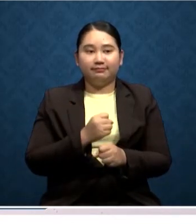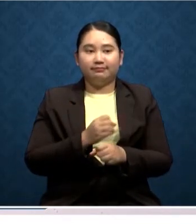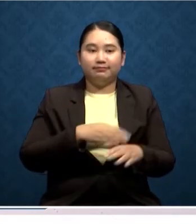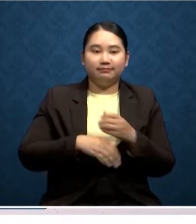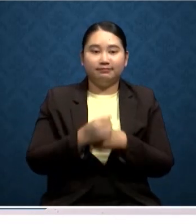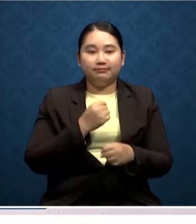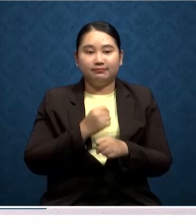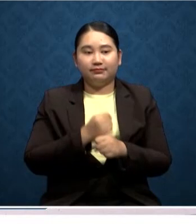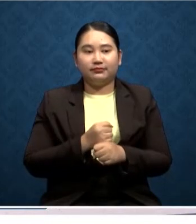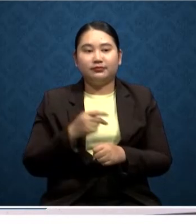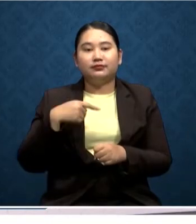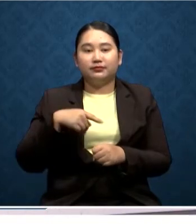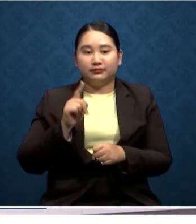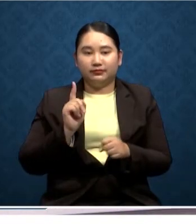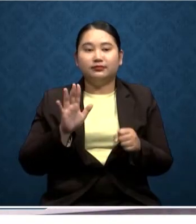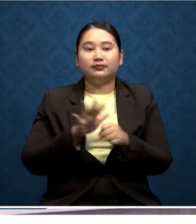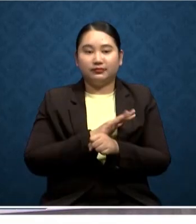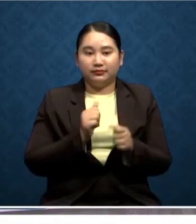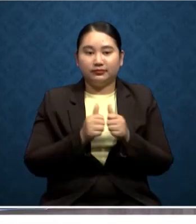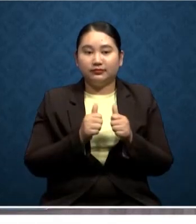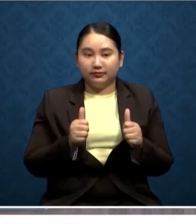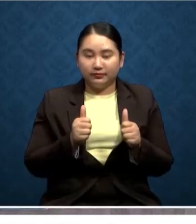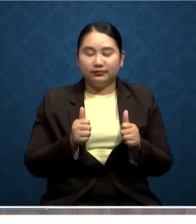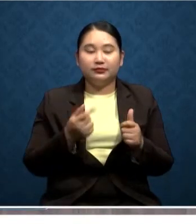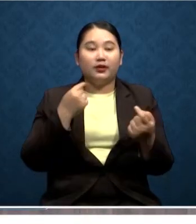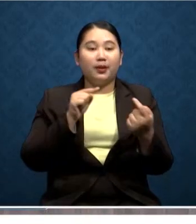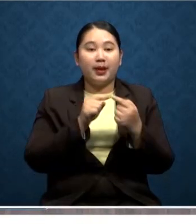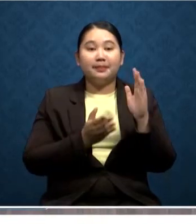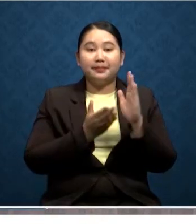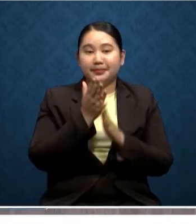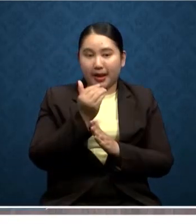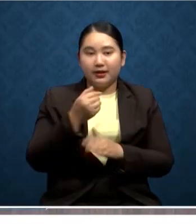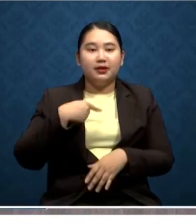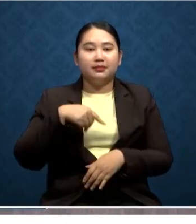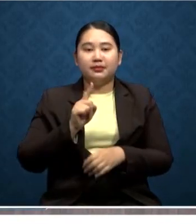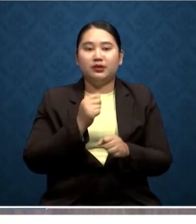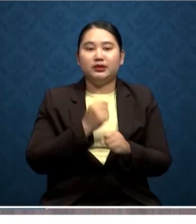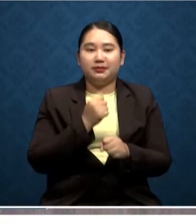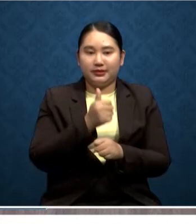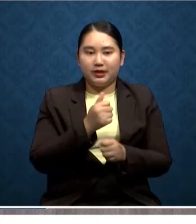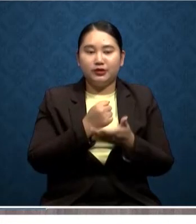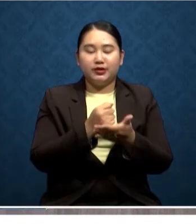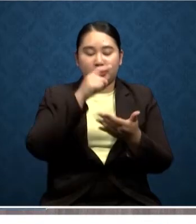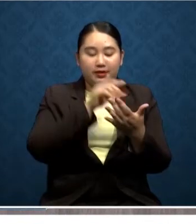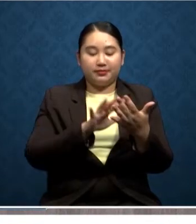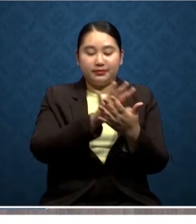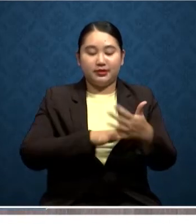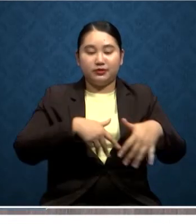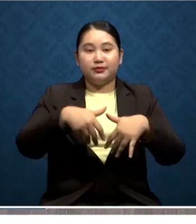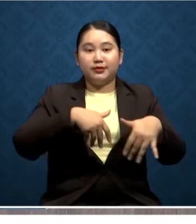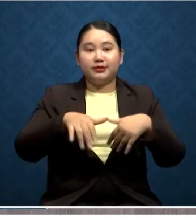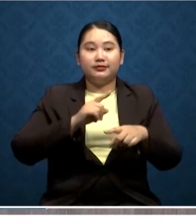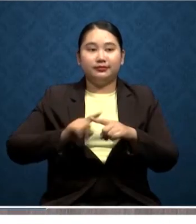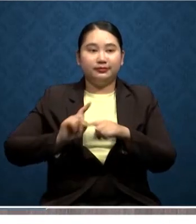บัหน้าที่ได้อย่างมีประสิทธิภาพมีมีผลสัมฤทธิ์และเกิดประโยชน์สูงสุดต่อประเทศชาติและประชาชนนะ